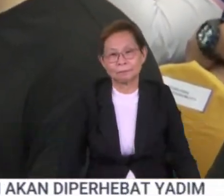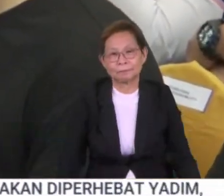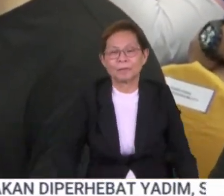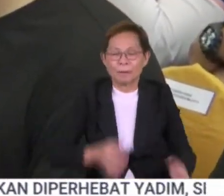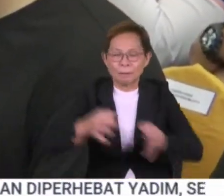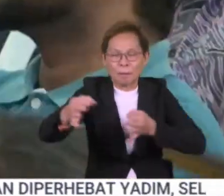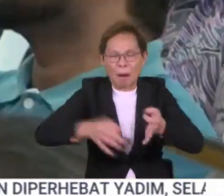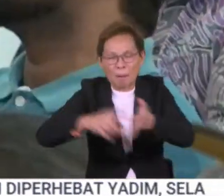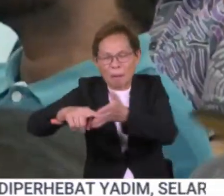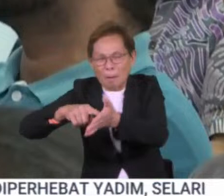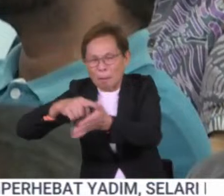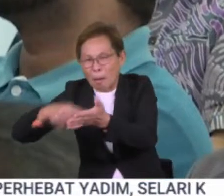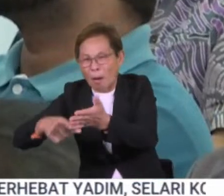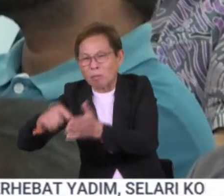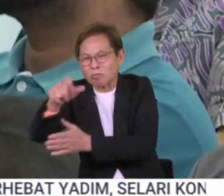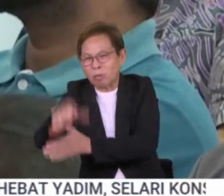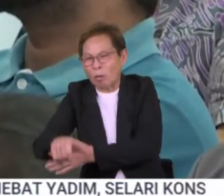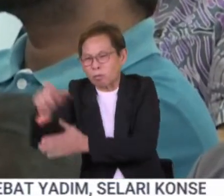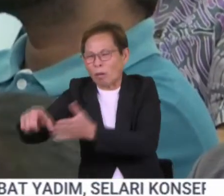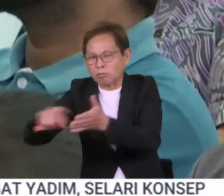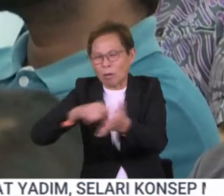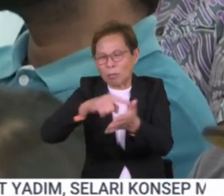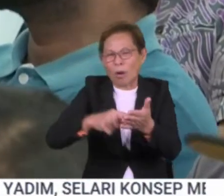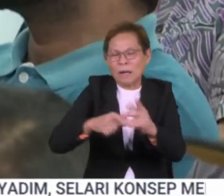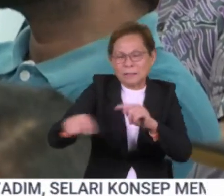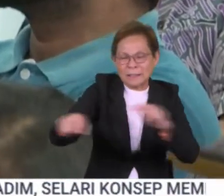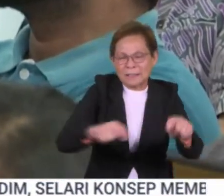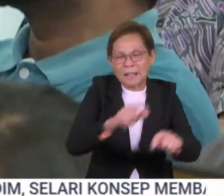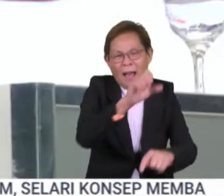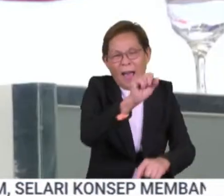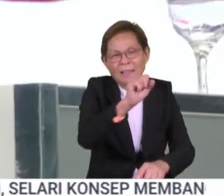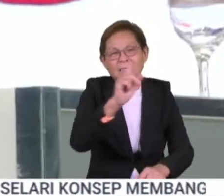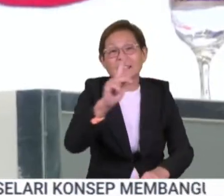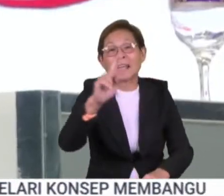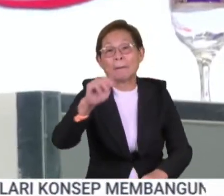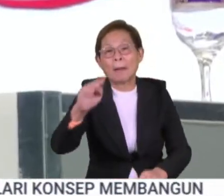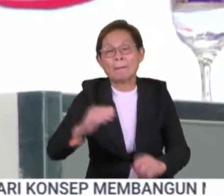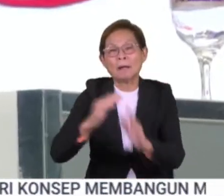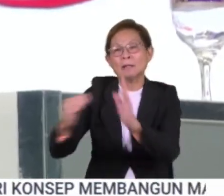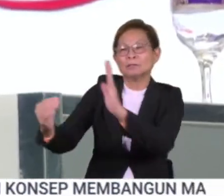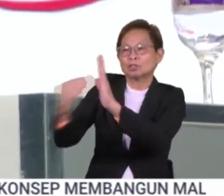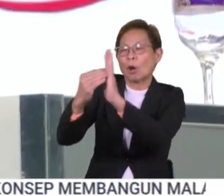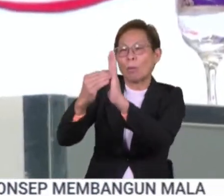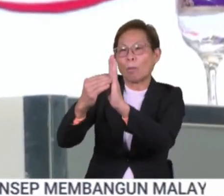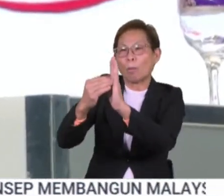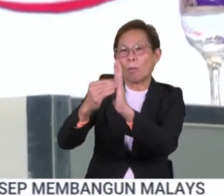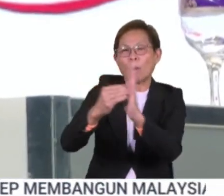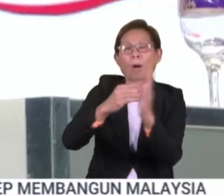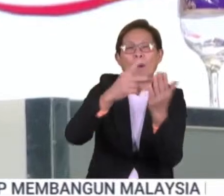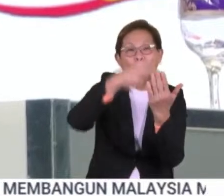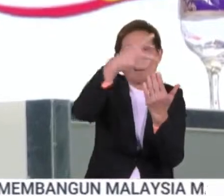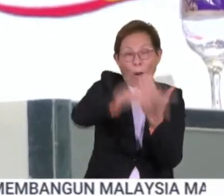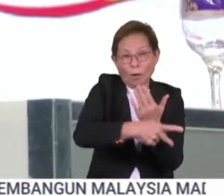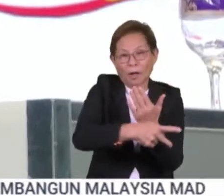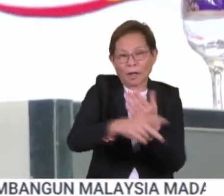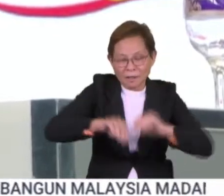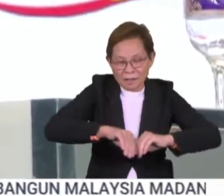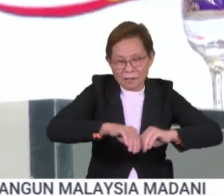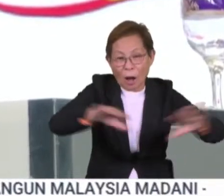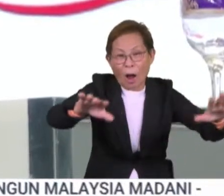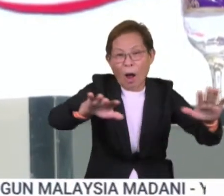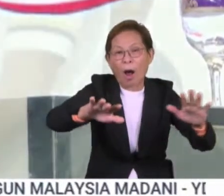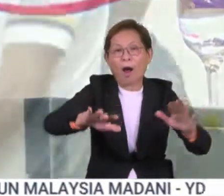Beliau mengulas kritikan beberapa pihak terhadap tindakan SKMM menyekat kandungan tertentu yang disiarkan oleh portal